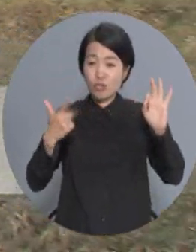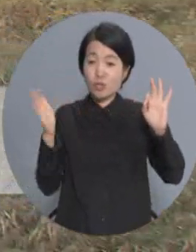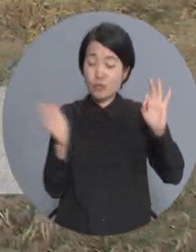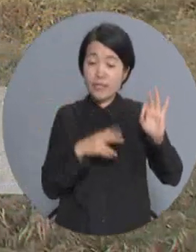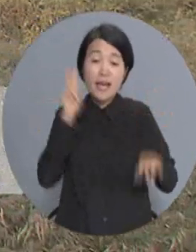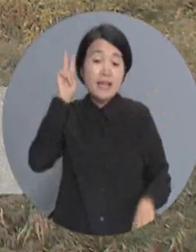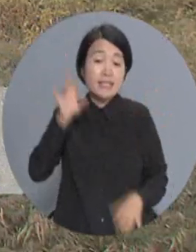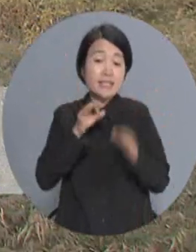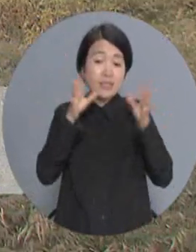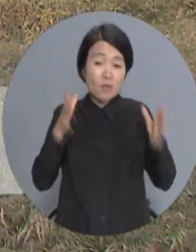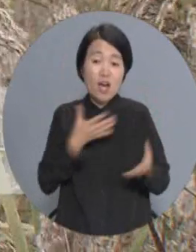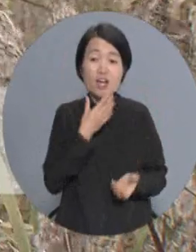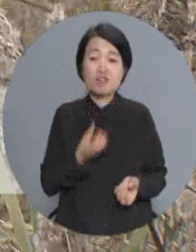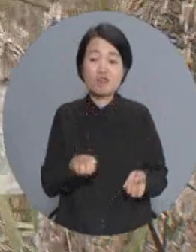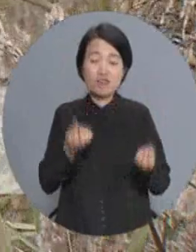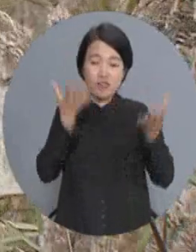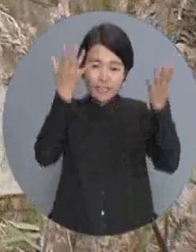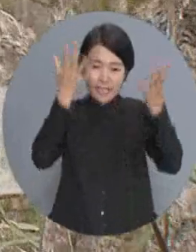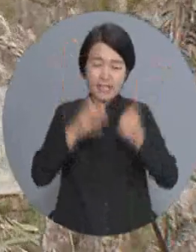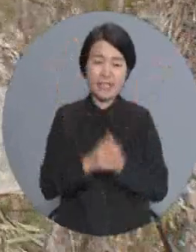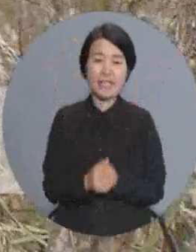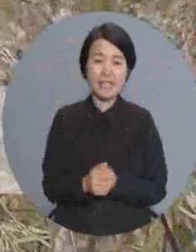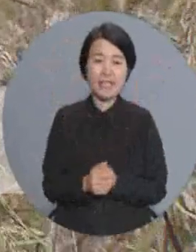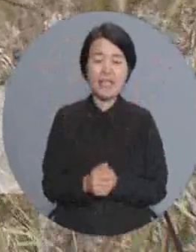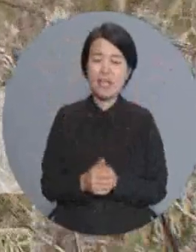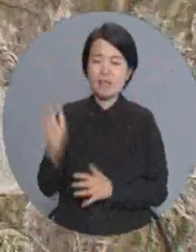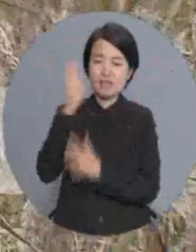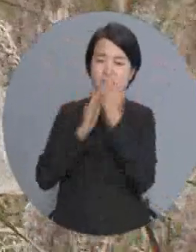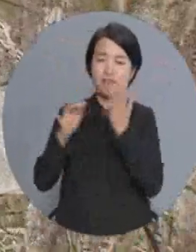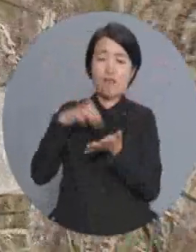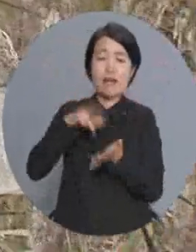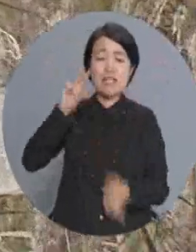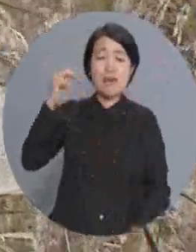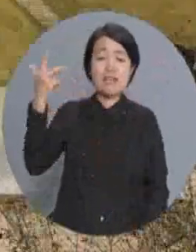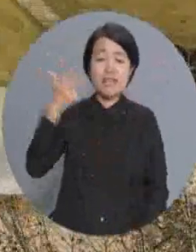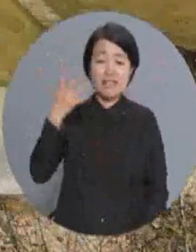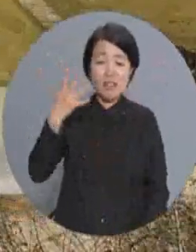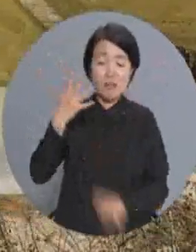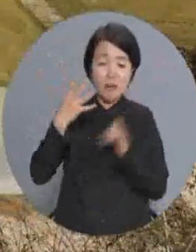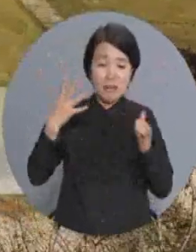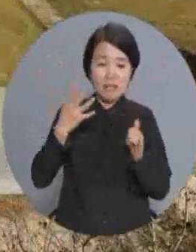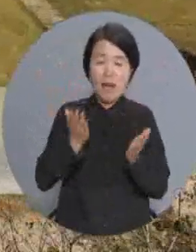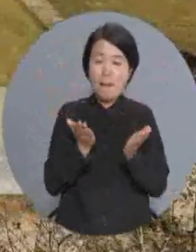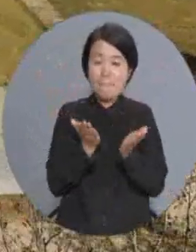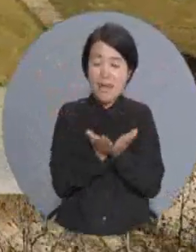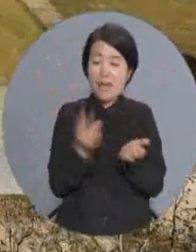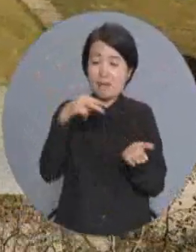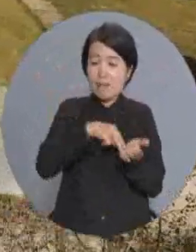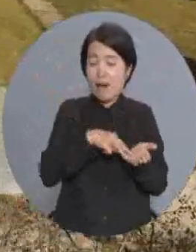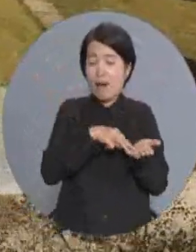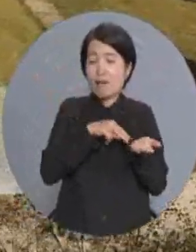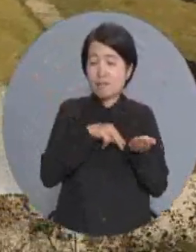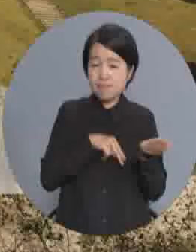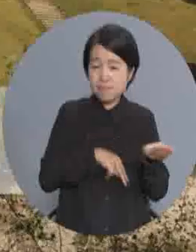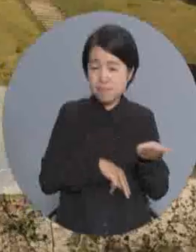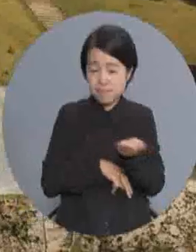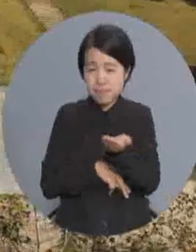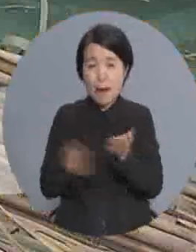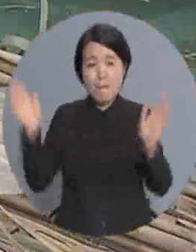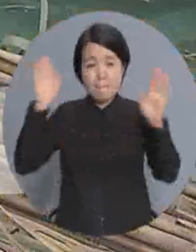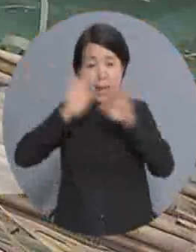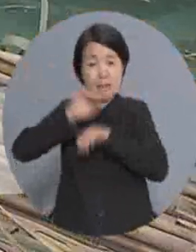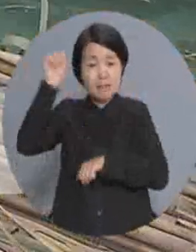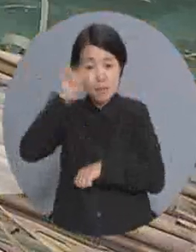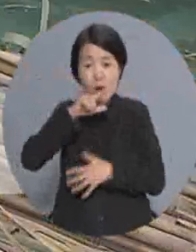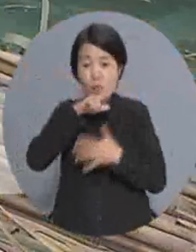열린 갈대 축제에 2 4,000여명이 방문했고 선상 투어 등 새벽과 야간에 진행된 프로그램의 경우 참가자의